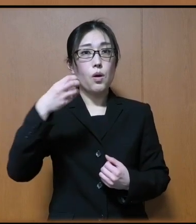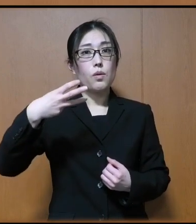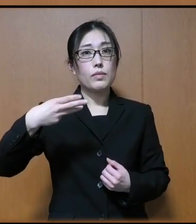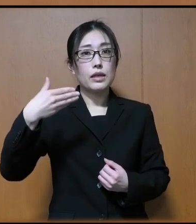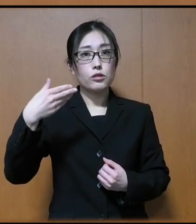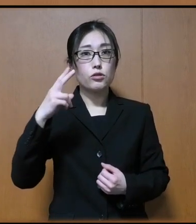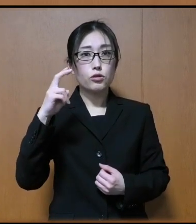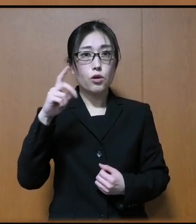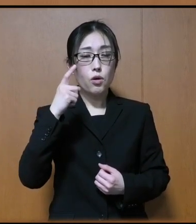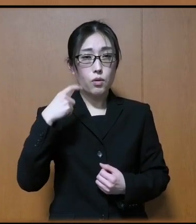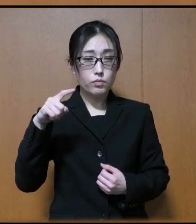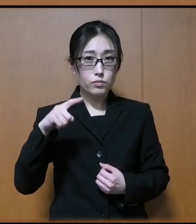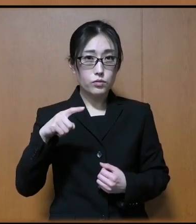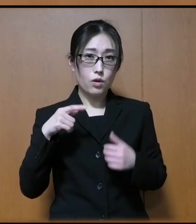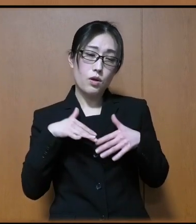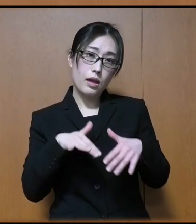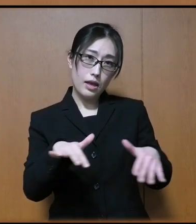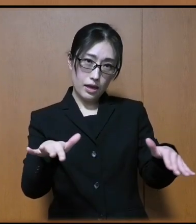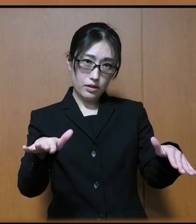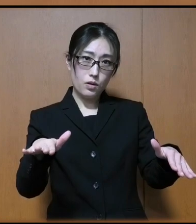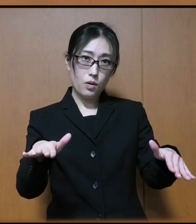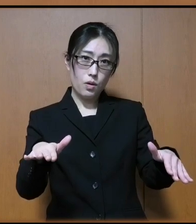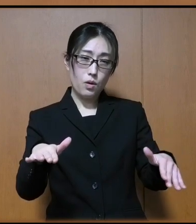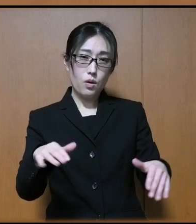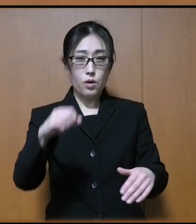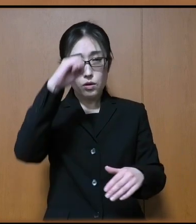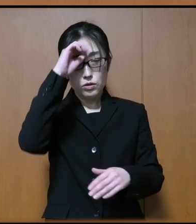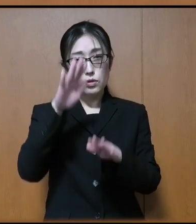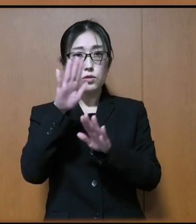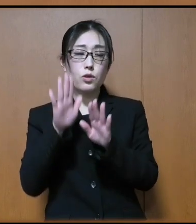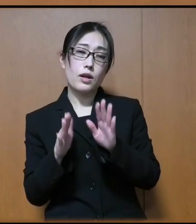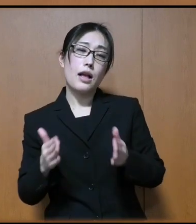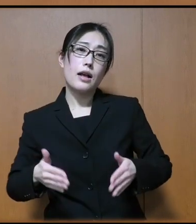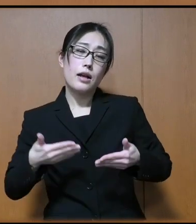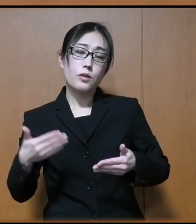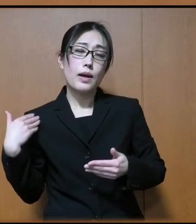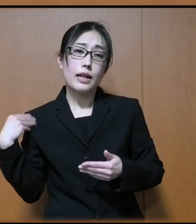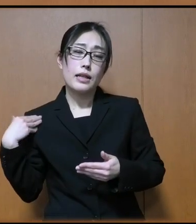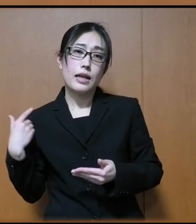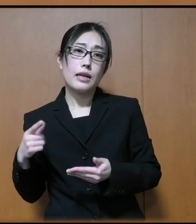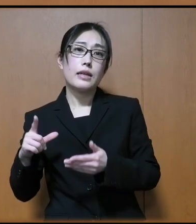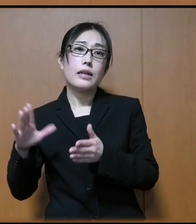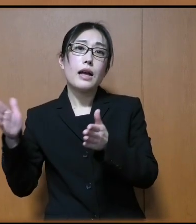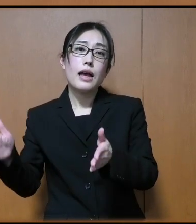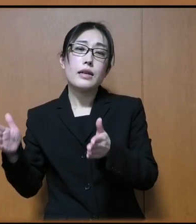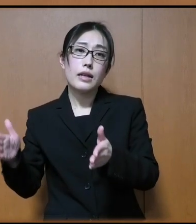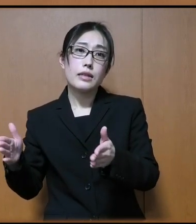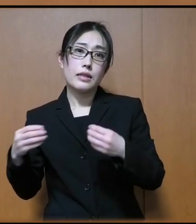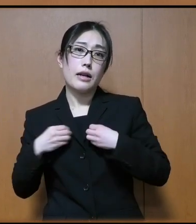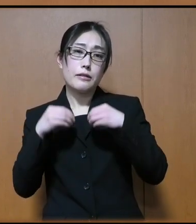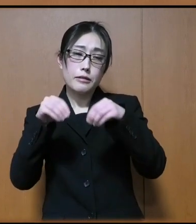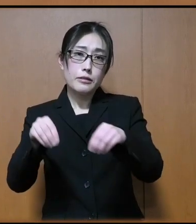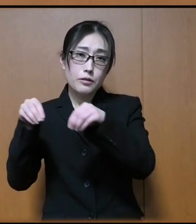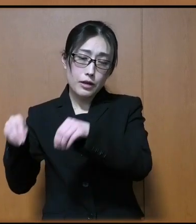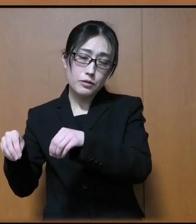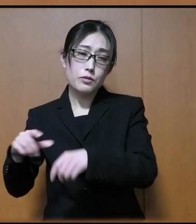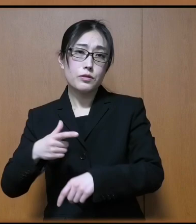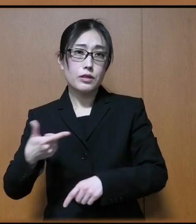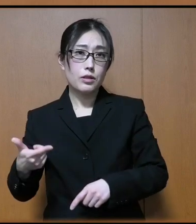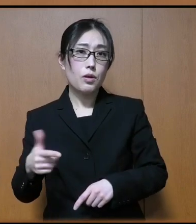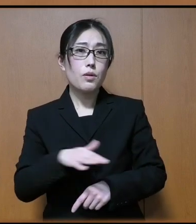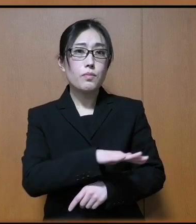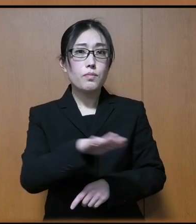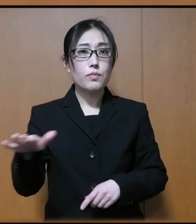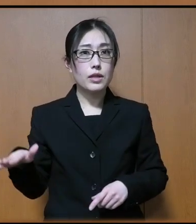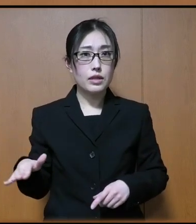症や無症状者が気づかないうちに感染を広げることなど、市民の皆さんとこの危機感を共有した